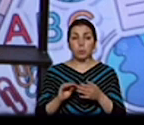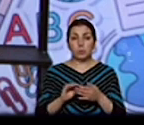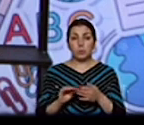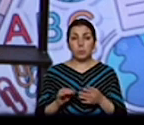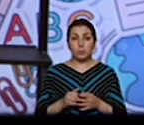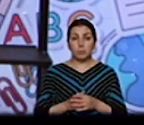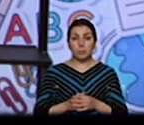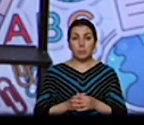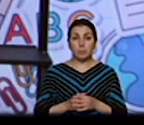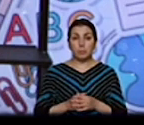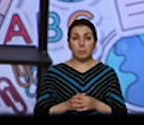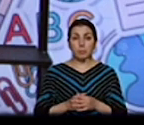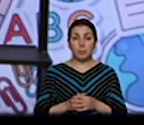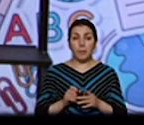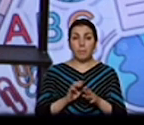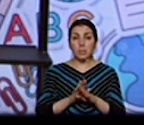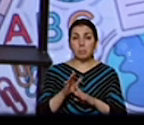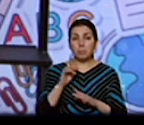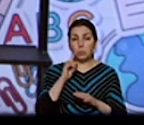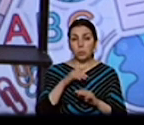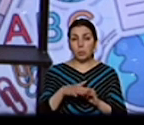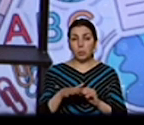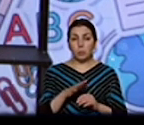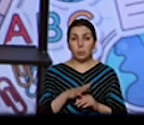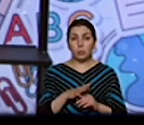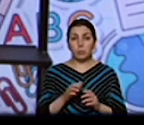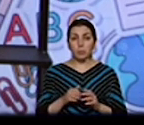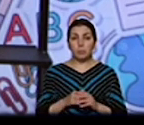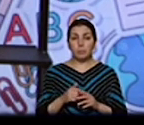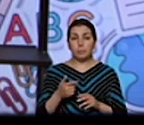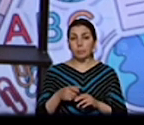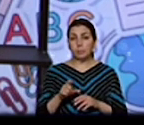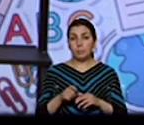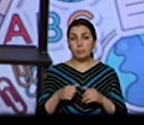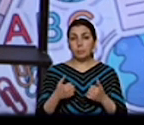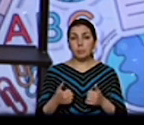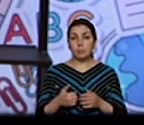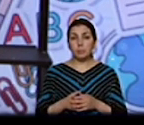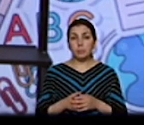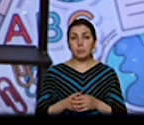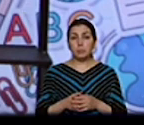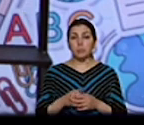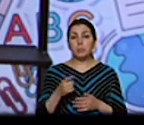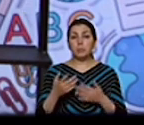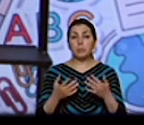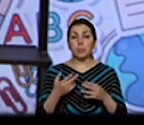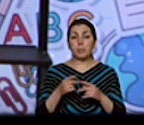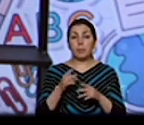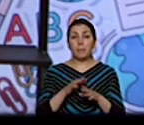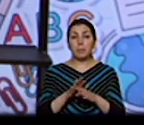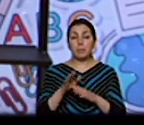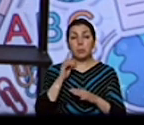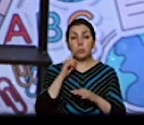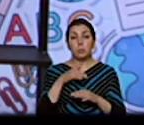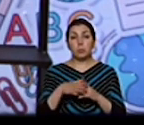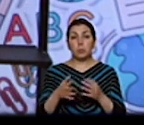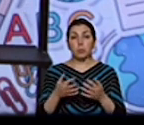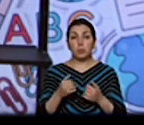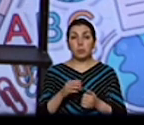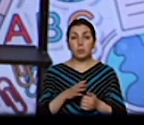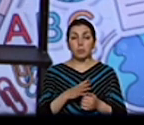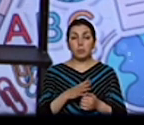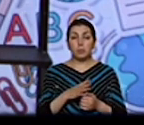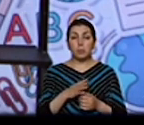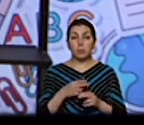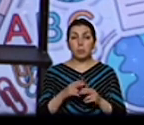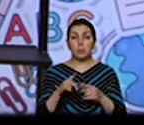yozing. Vazifa tushunarli bo'ldimi? Juda yaxshi. Siz agar vazifani tushunib olgan bo'lsangiz,